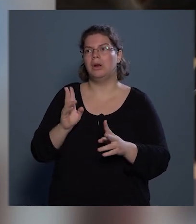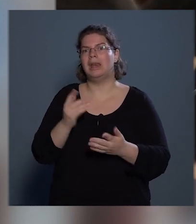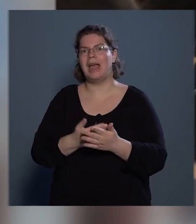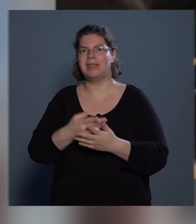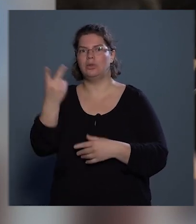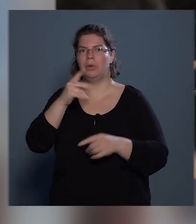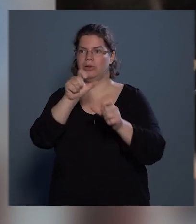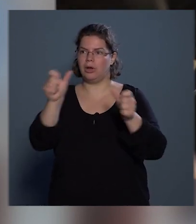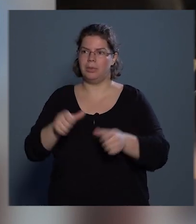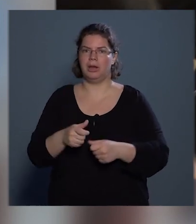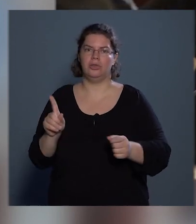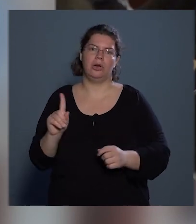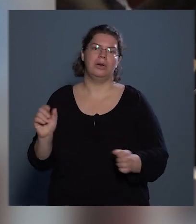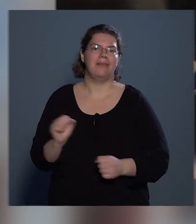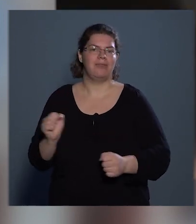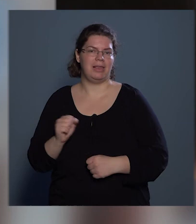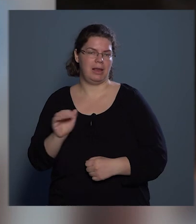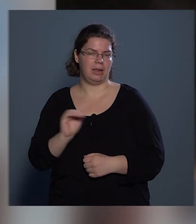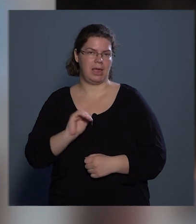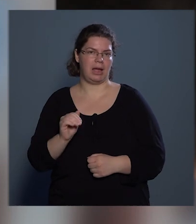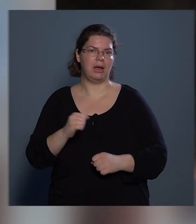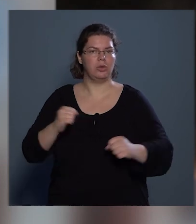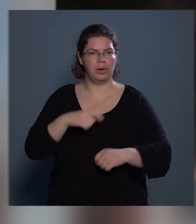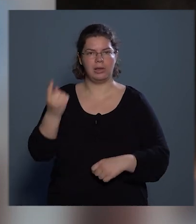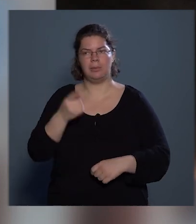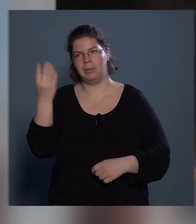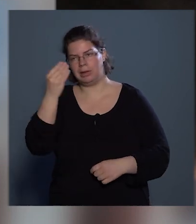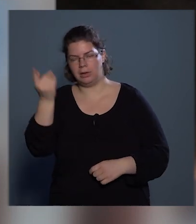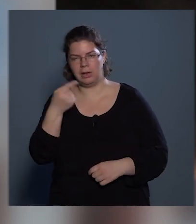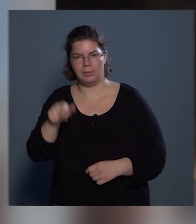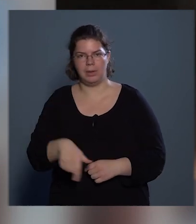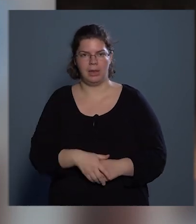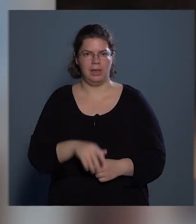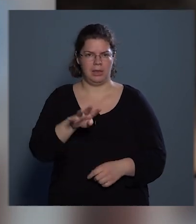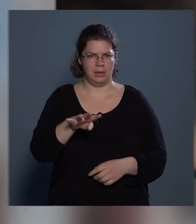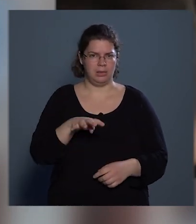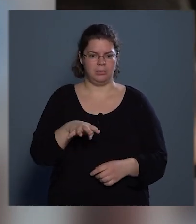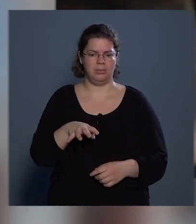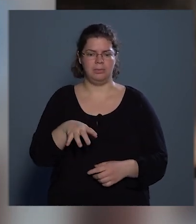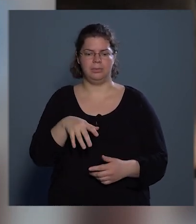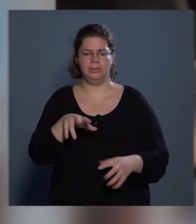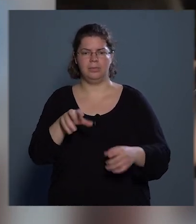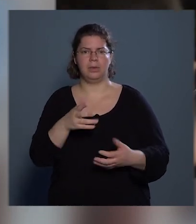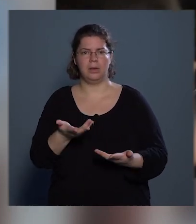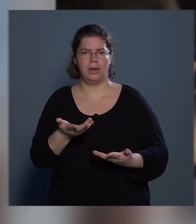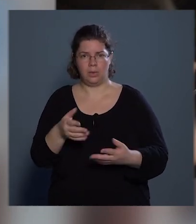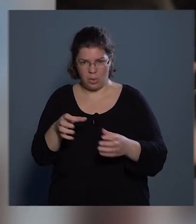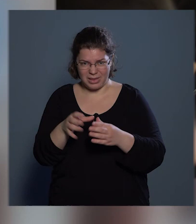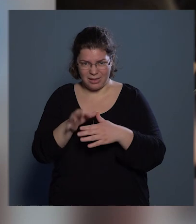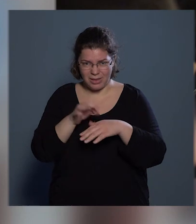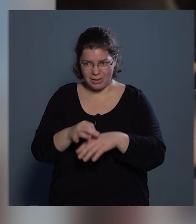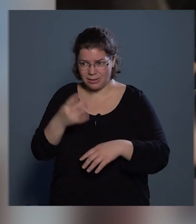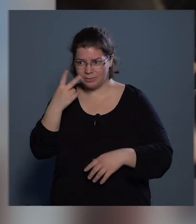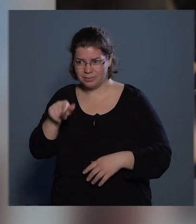meg a tornateremben. A másik, a 800 kontra 400 millió, itt akkor osztályvezető asszonyra nézek. Erősítse meg, kérem, hogy ez a